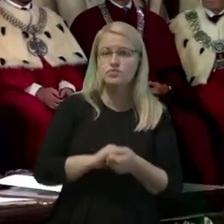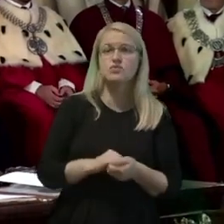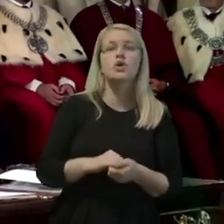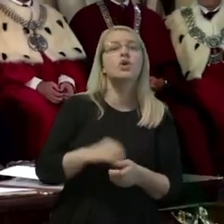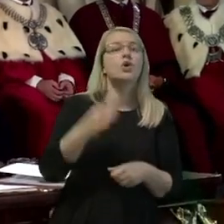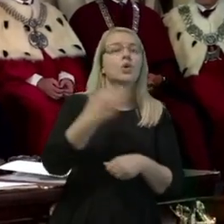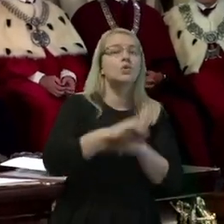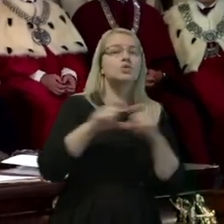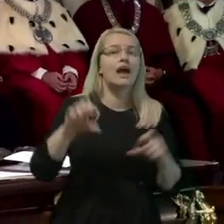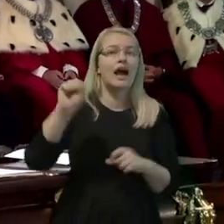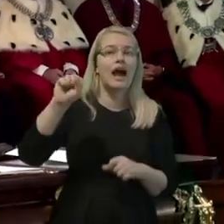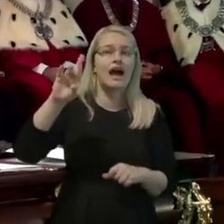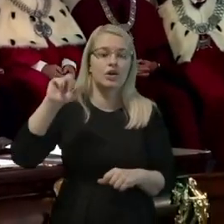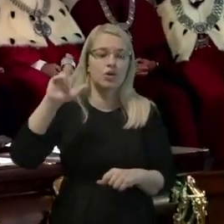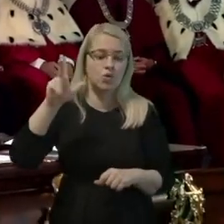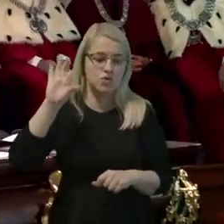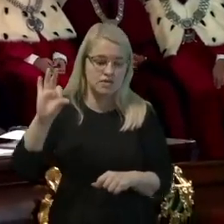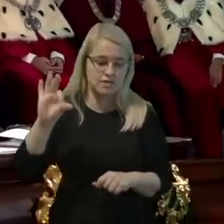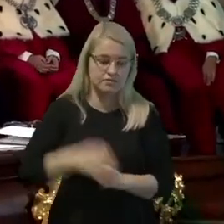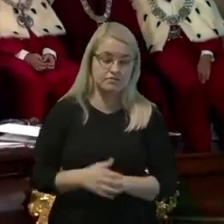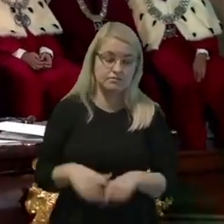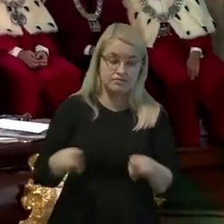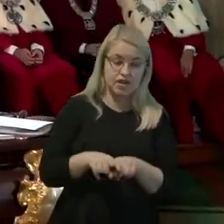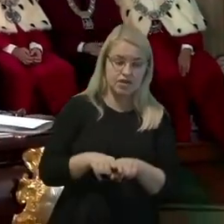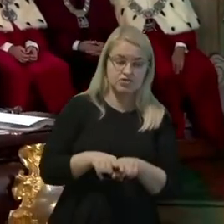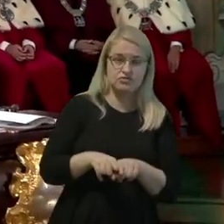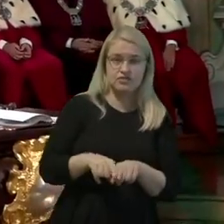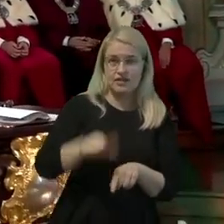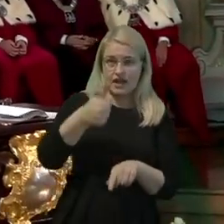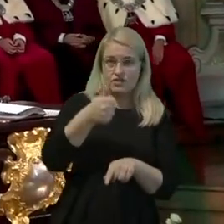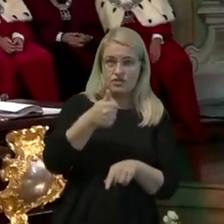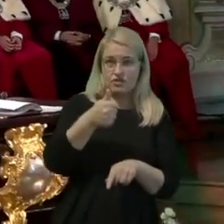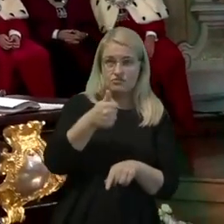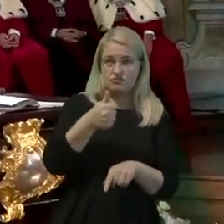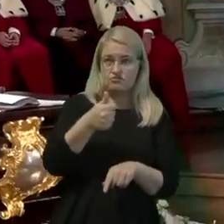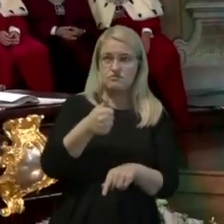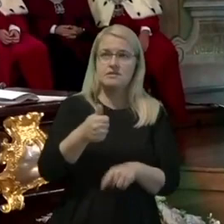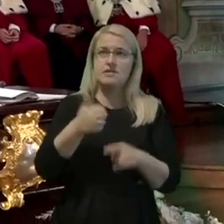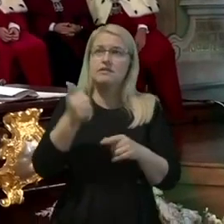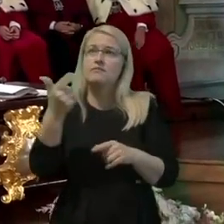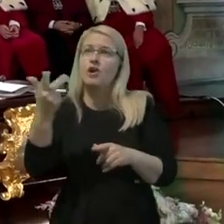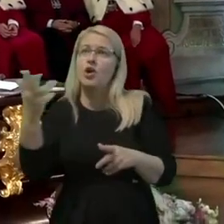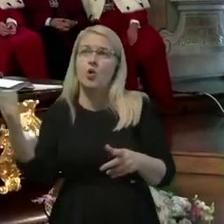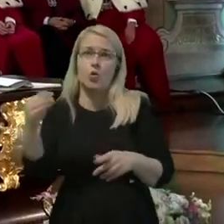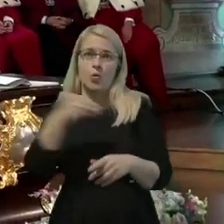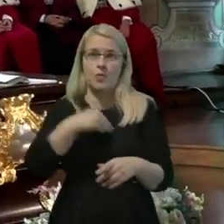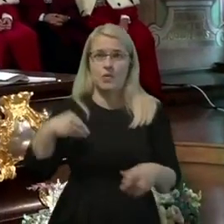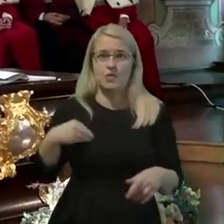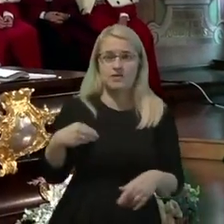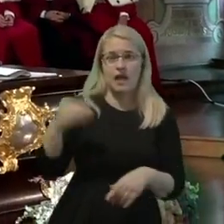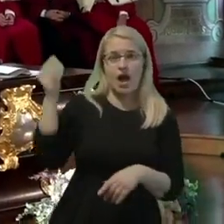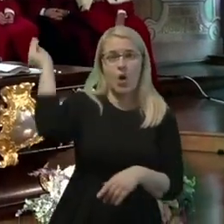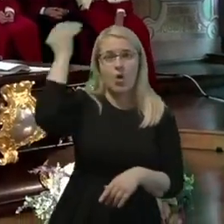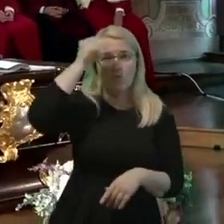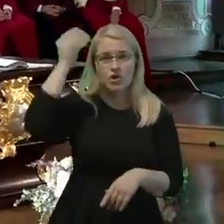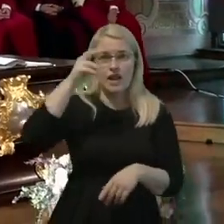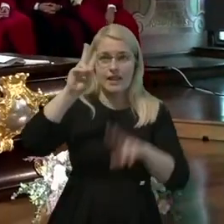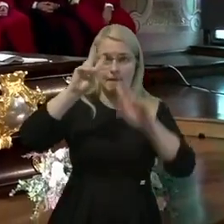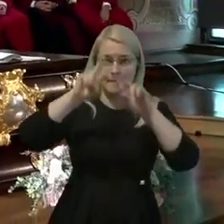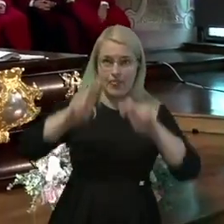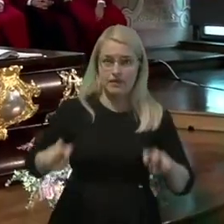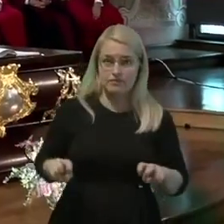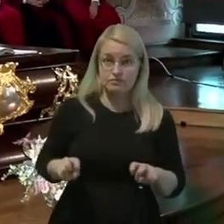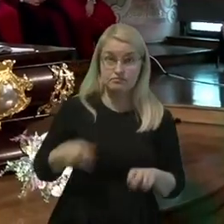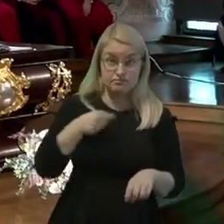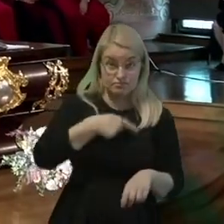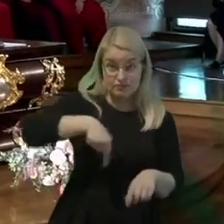Arcus oraz bycia jedną z 10 w Polsce uczelni badawczych. Pomagamy również finansowo w osiąganiu